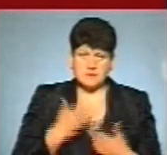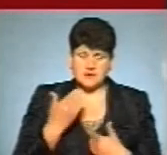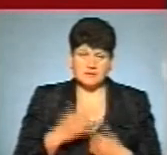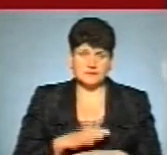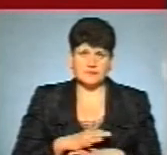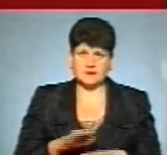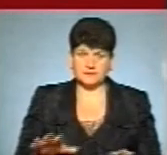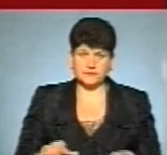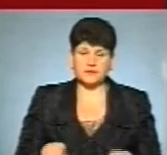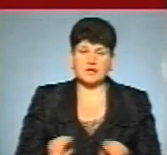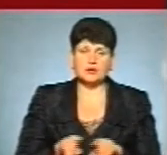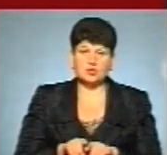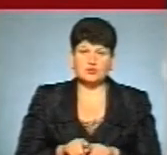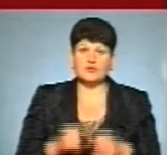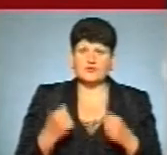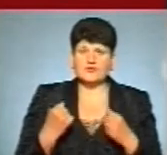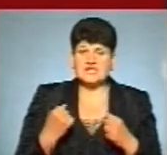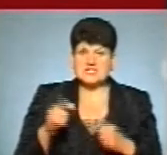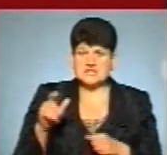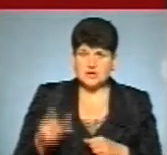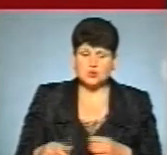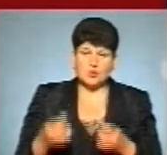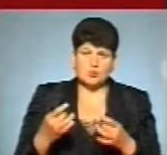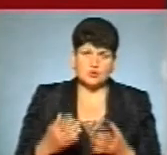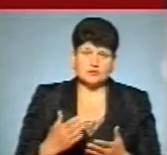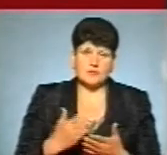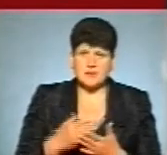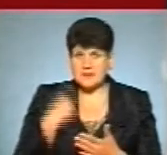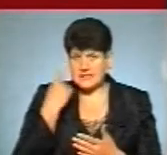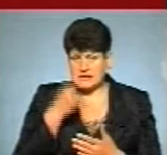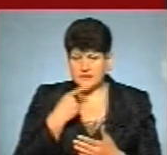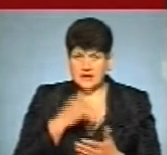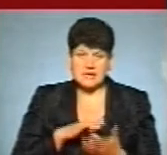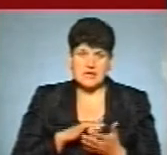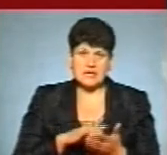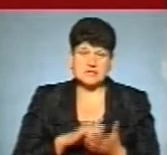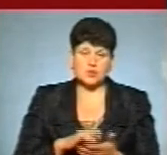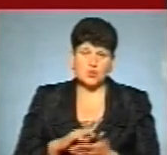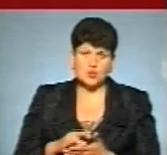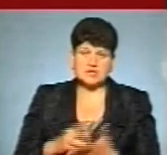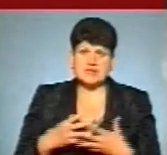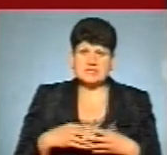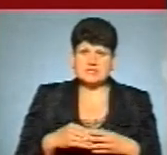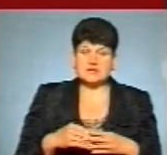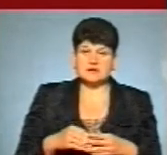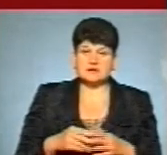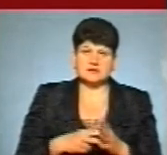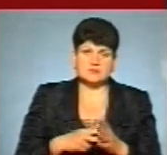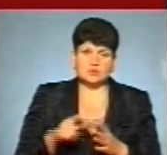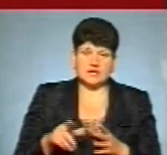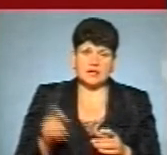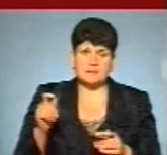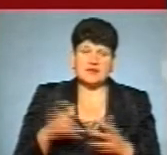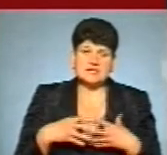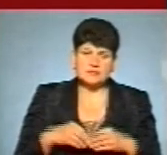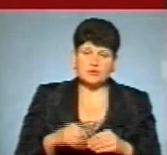тому фізично просто маємо якісь індивідуальні екскурсії на сім'ю людей, які приїжджають в Тернопіль. Поки